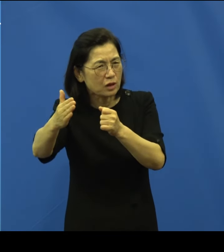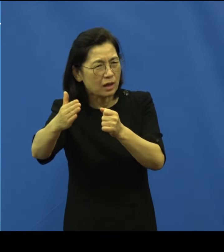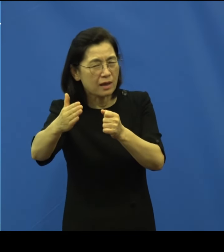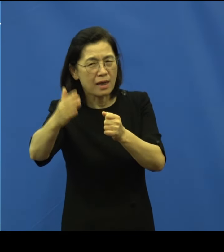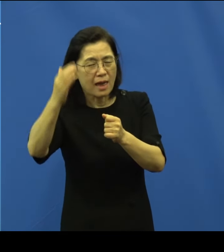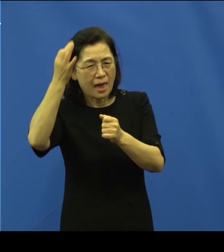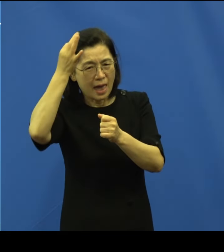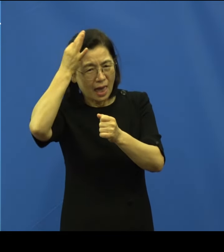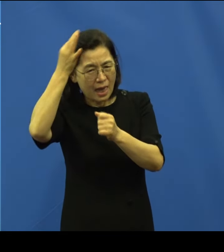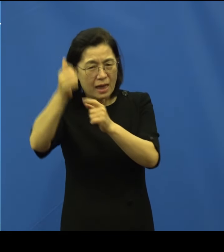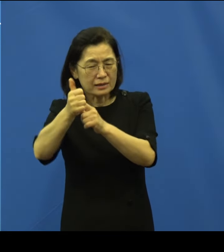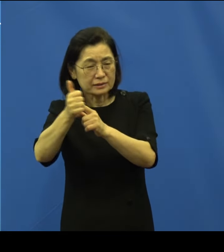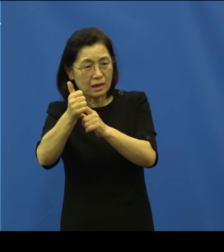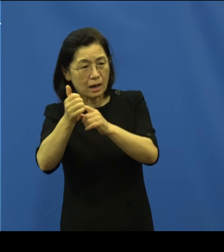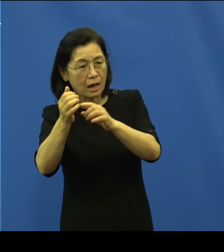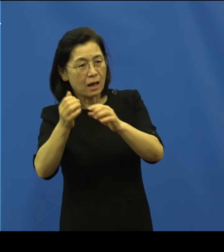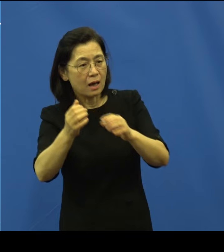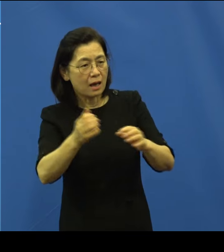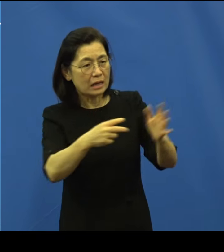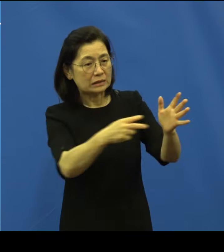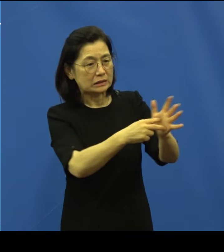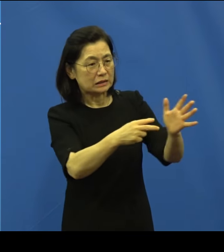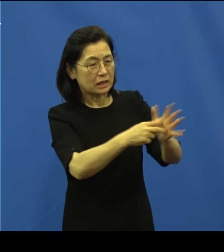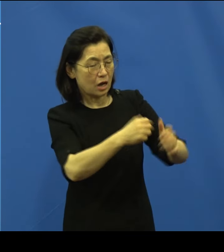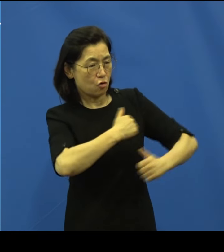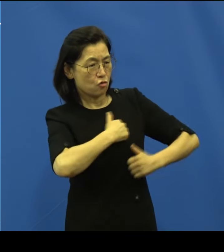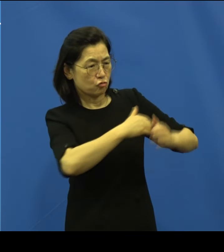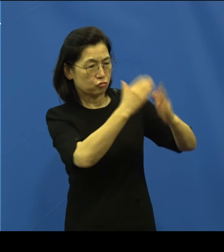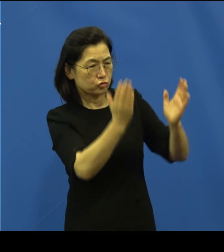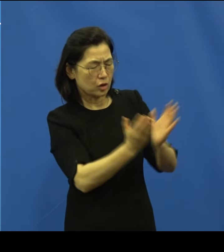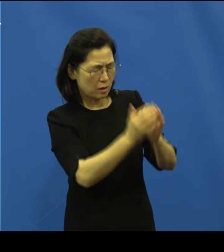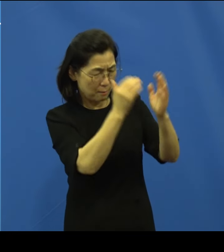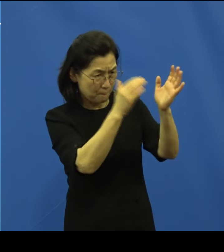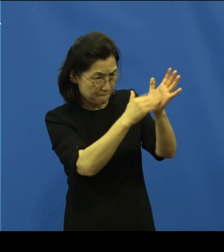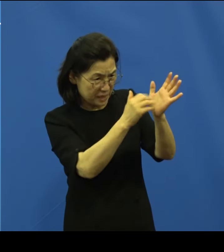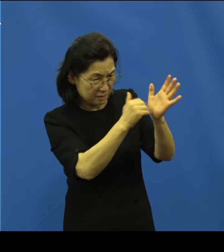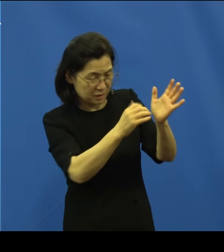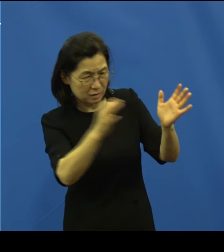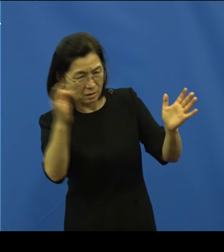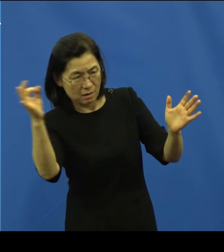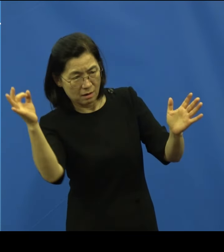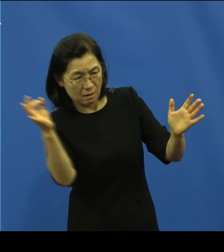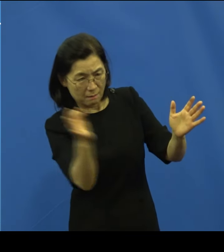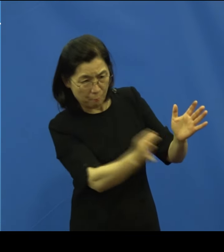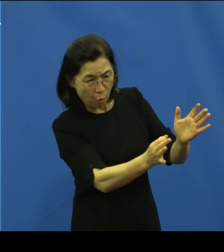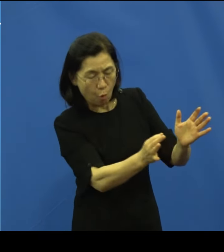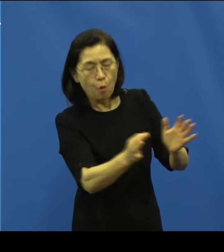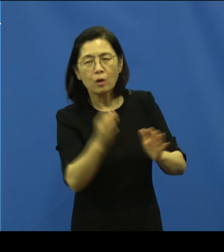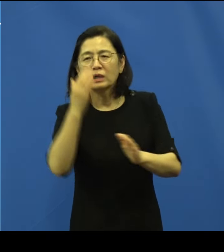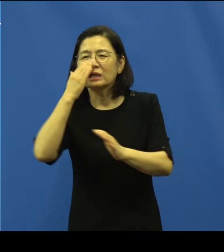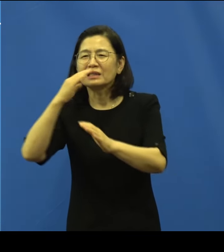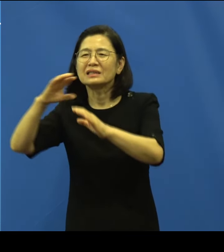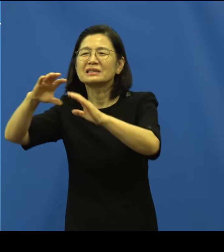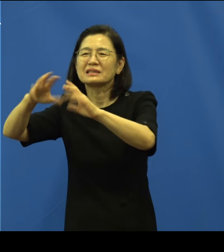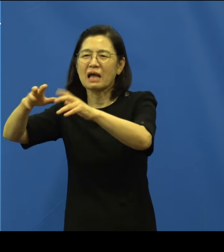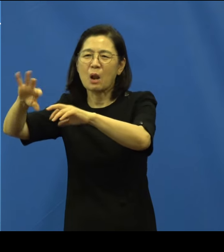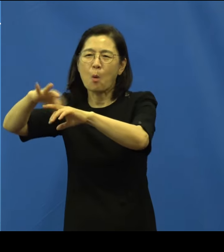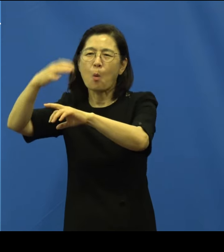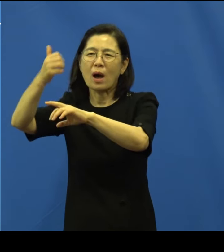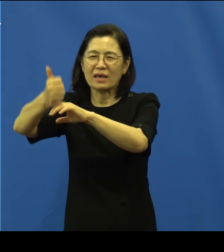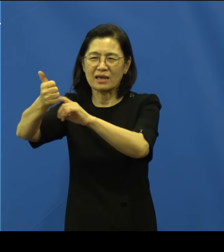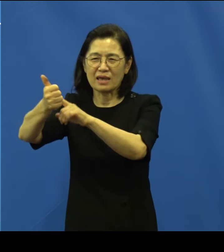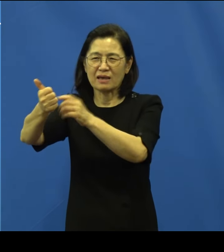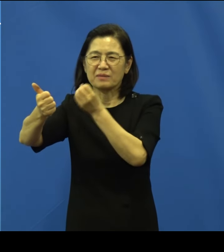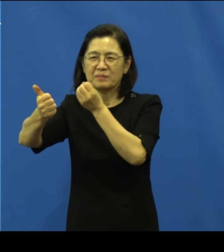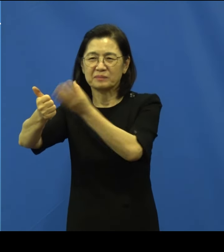왕의 침실에서 말하는 것까지도 다 알고 이스라엘 왕에게 알려주고 있다. 이 왕의